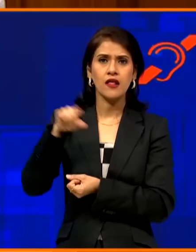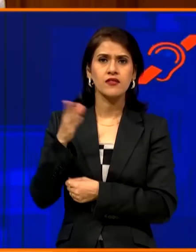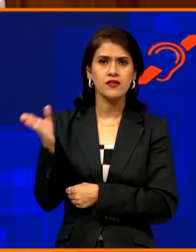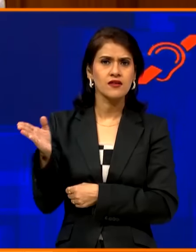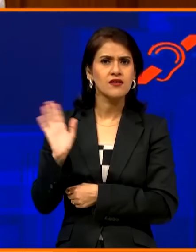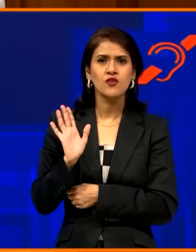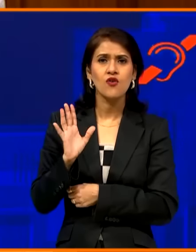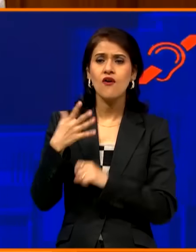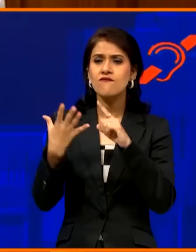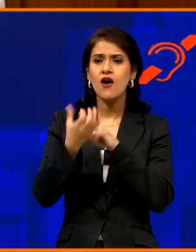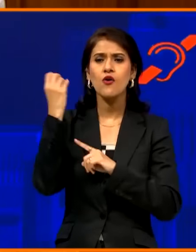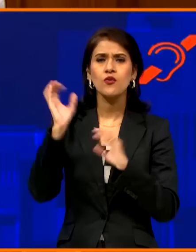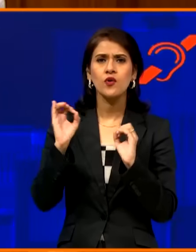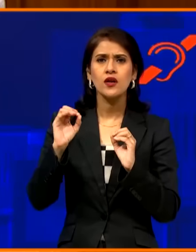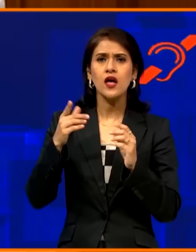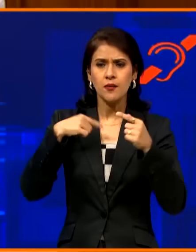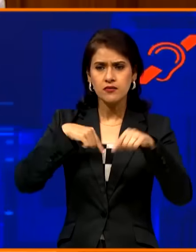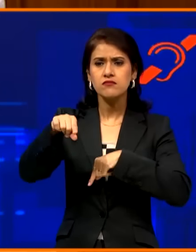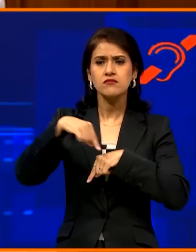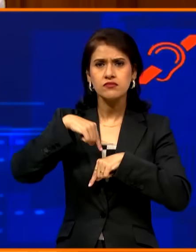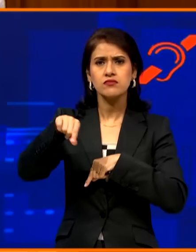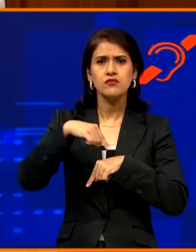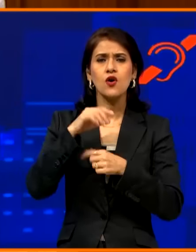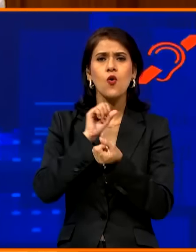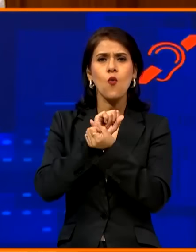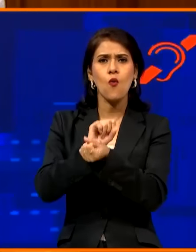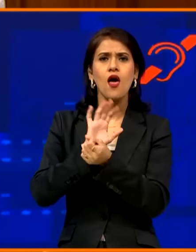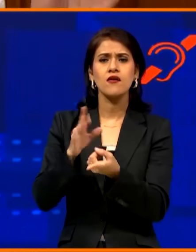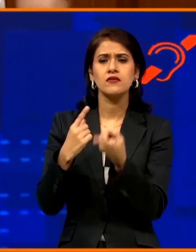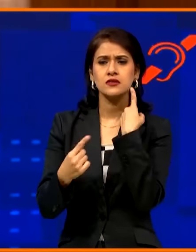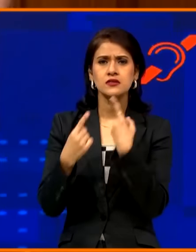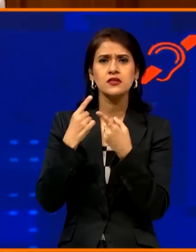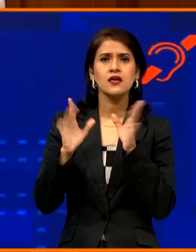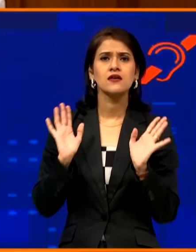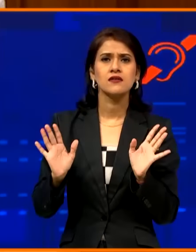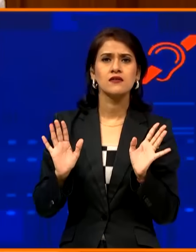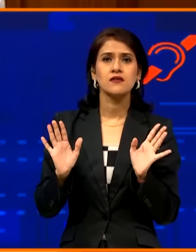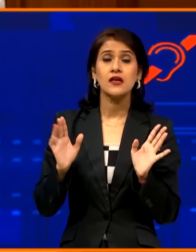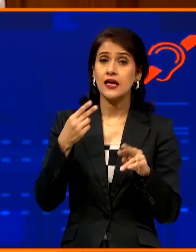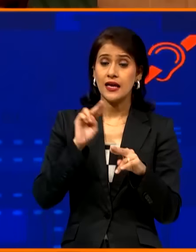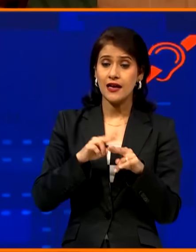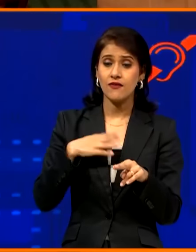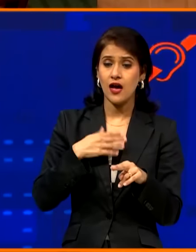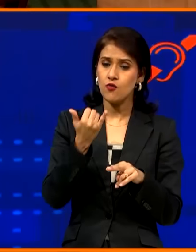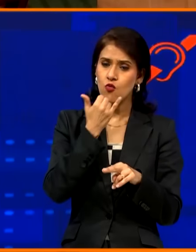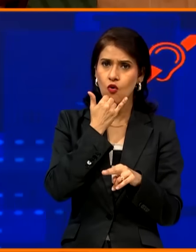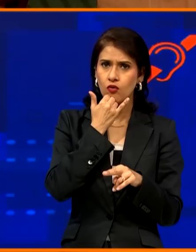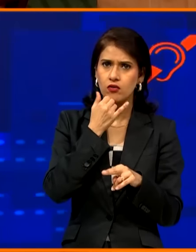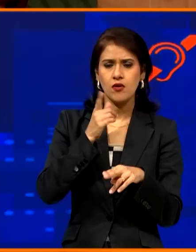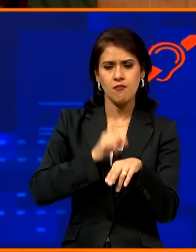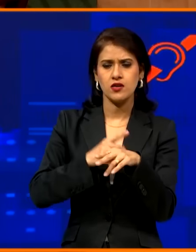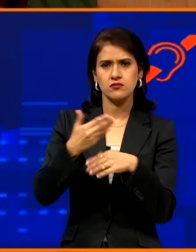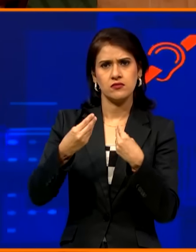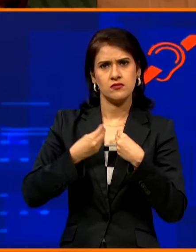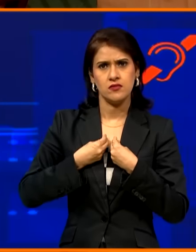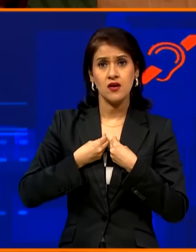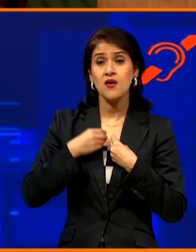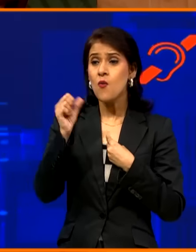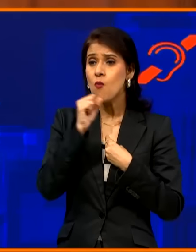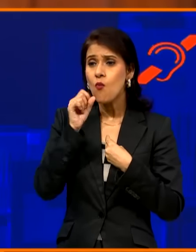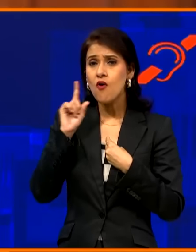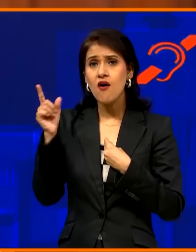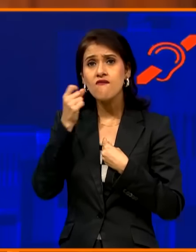और बताइए मैंने जुर्म किया सजा मेरे बूढ़े बाप को मां को मिल रही है ये क्या बात हो गई मैं एक एग्जांपल